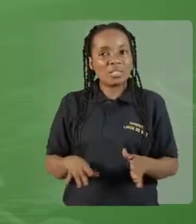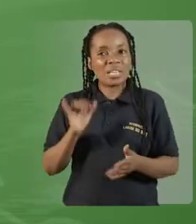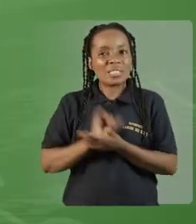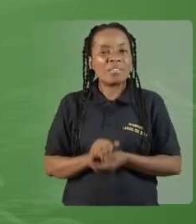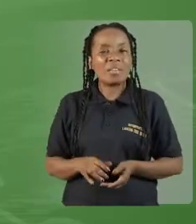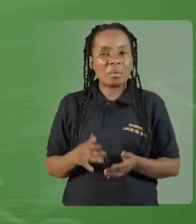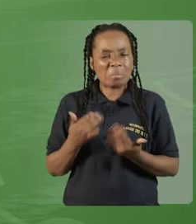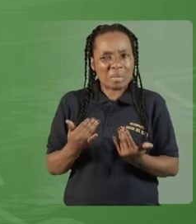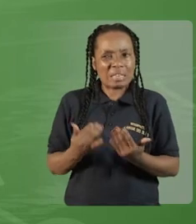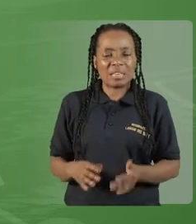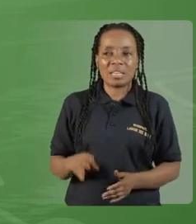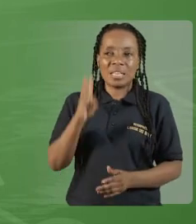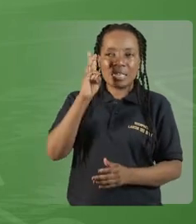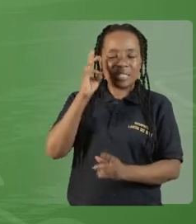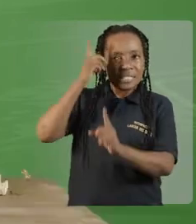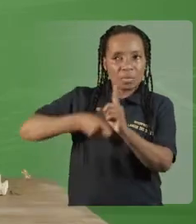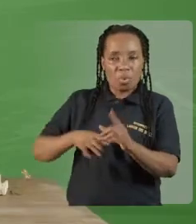je viens de la retrouver.